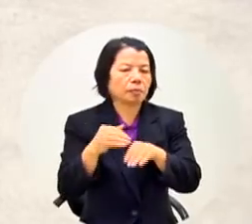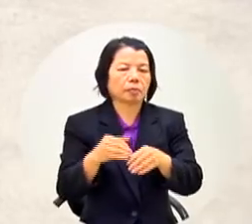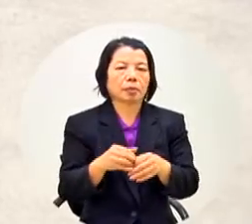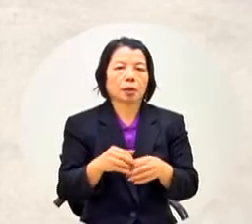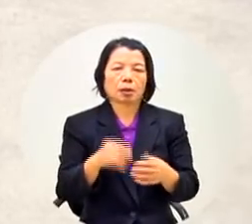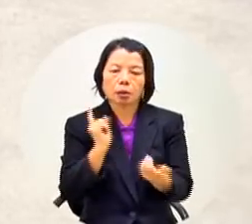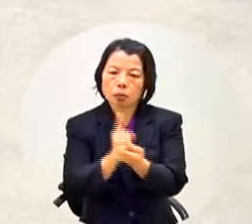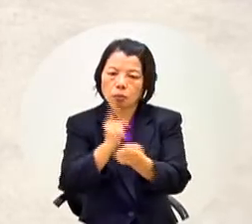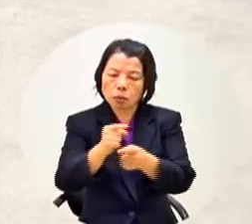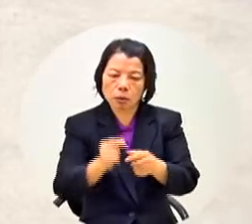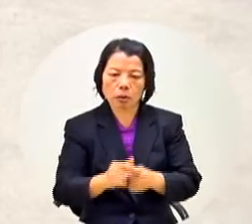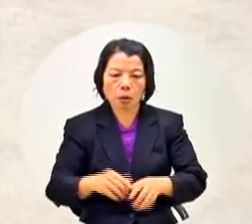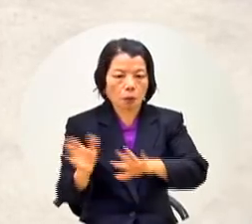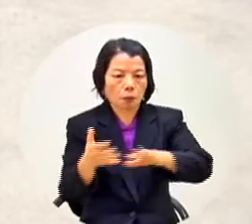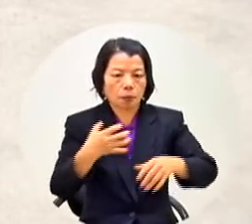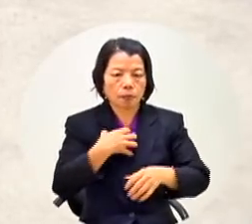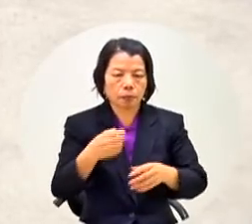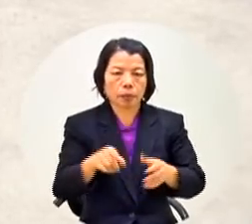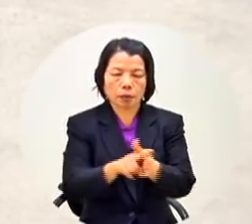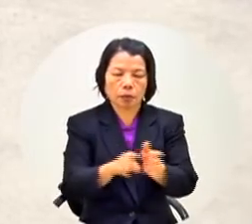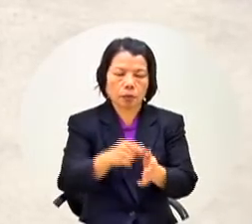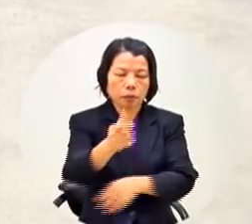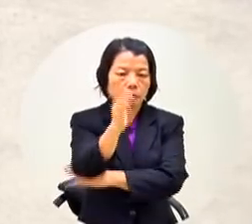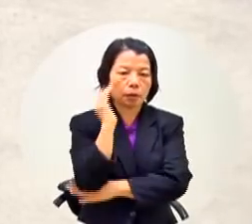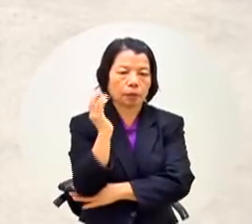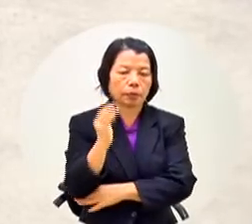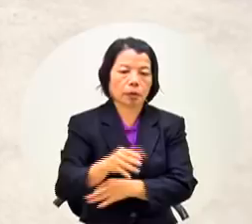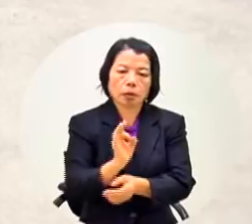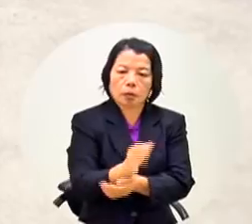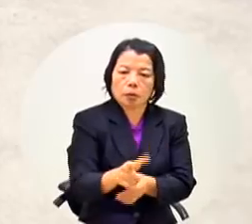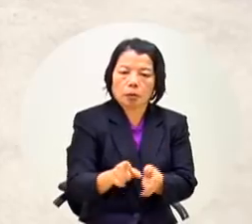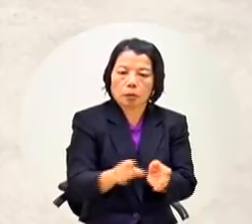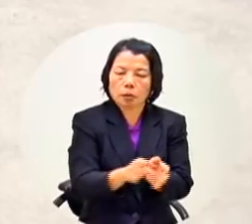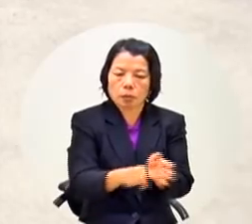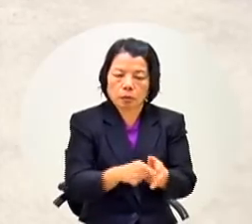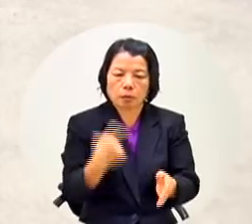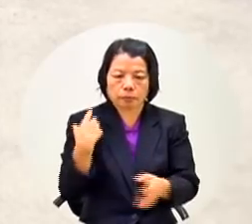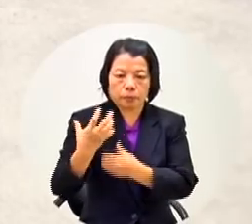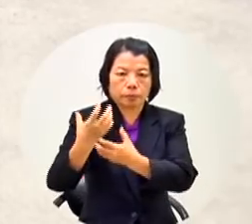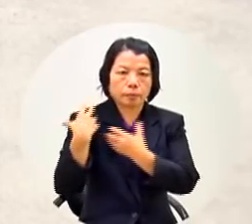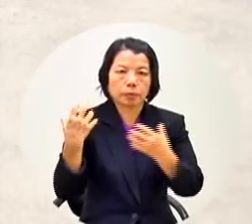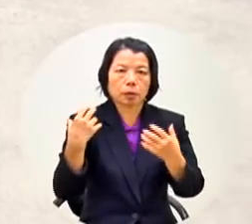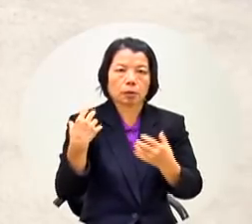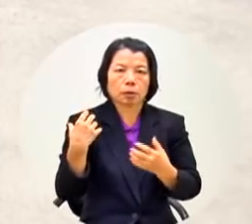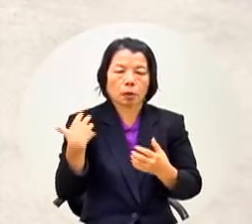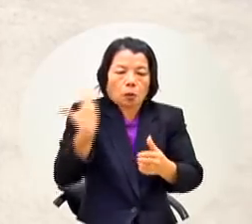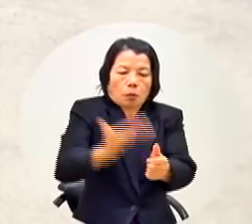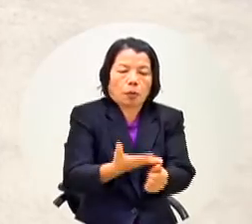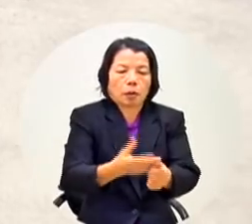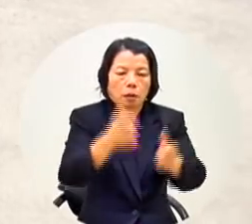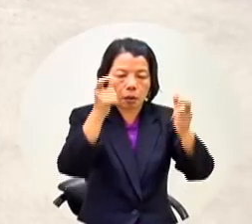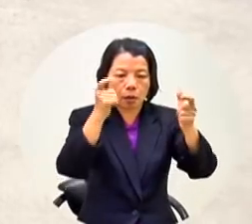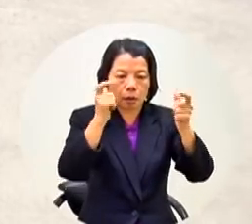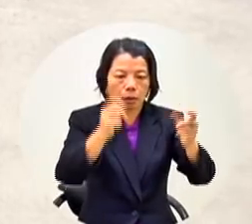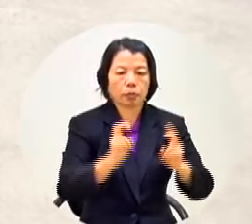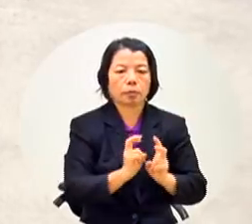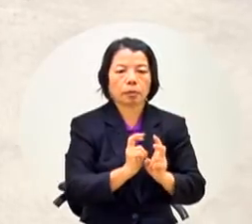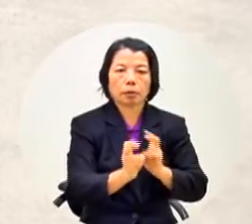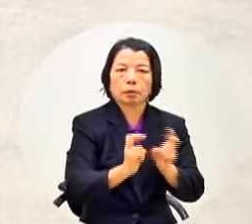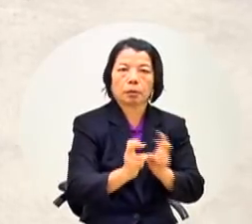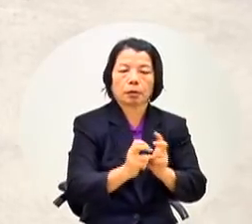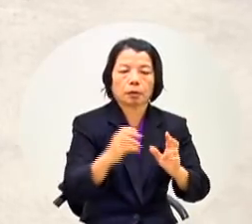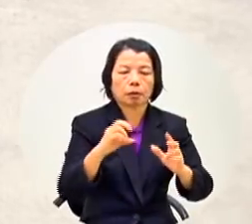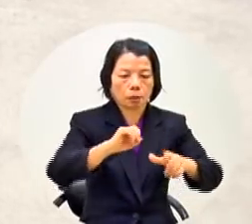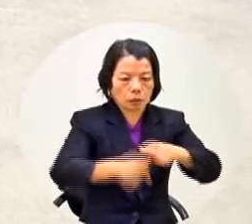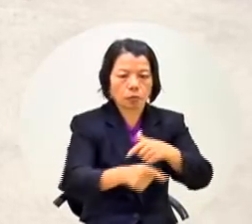采购法采劳务委托方式，那委托高捷公司代为营运维修。那鉴于整个营运机